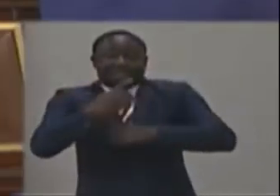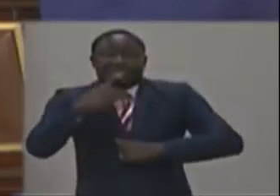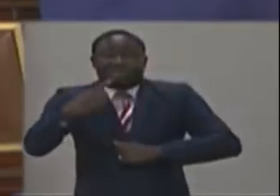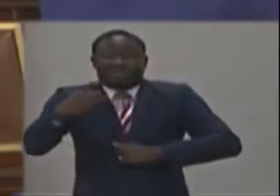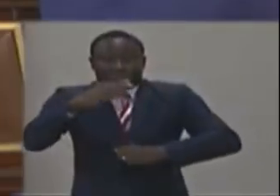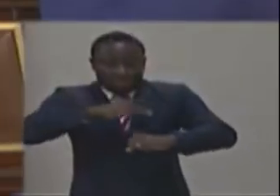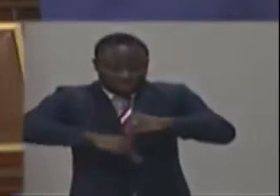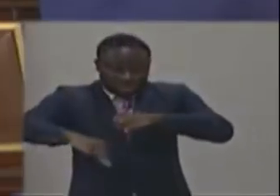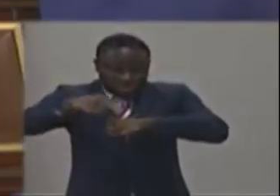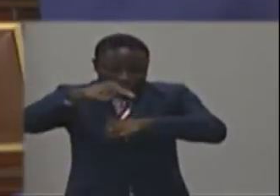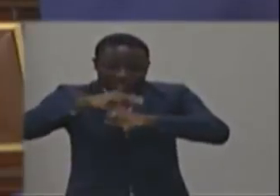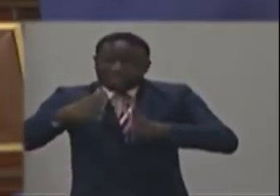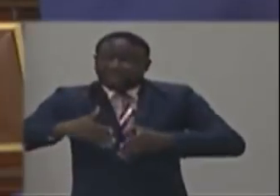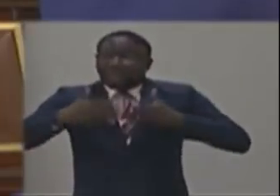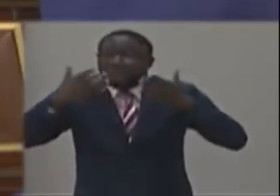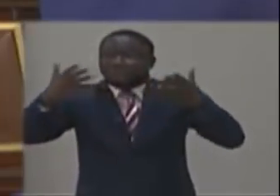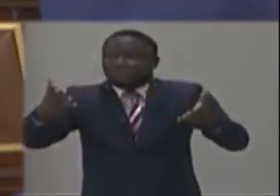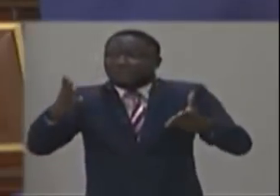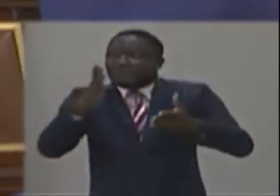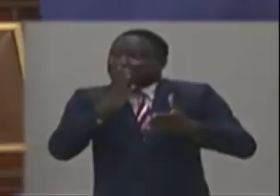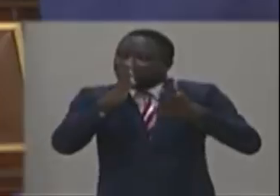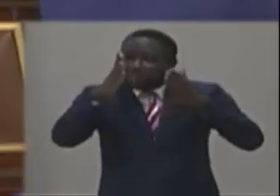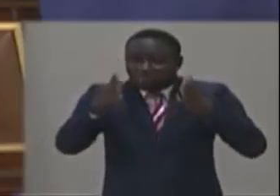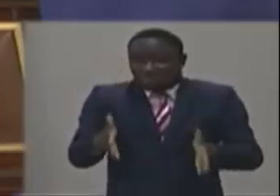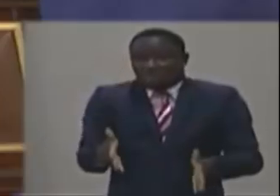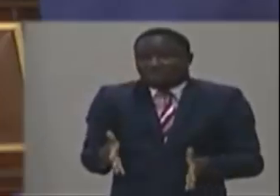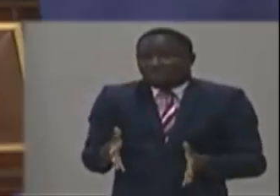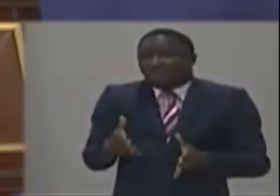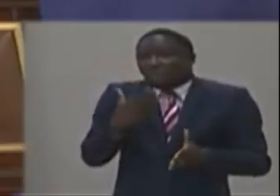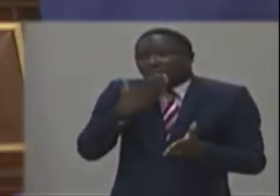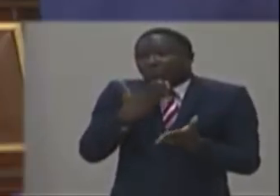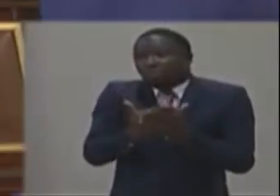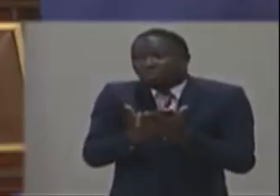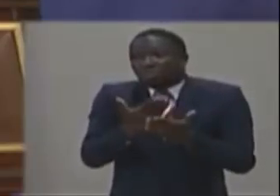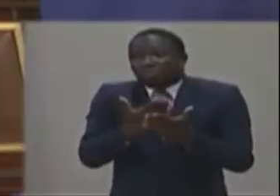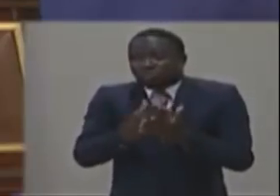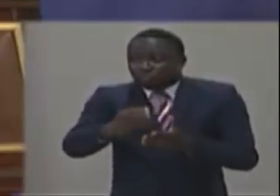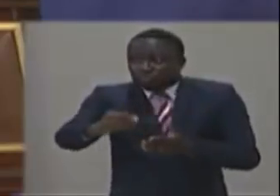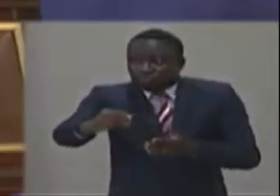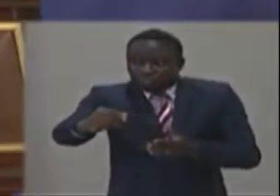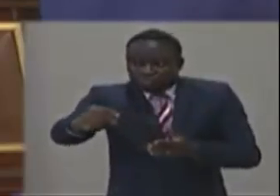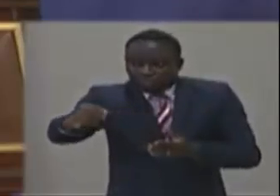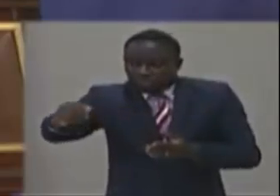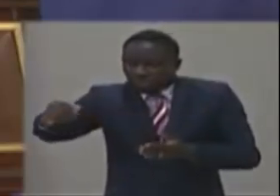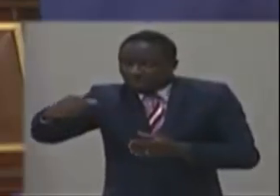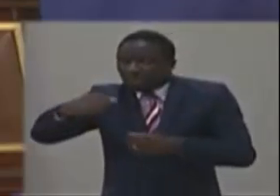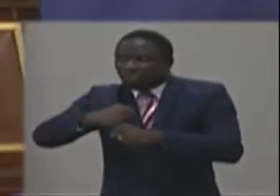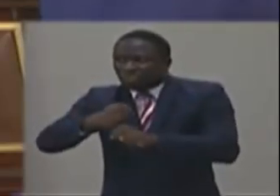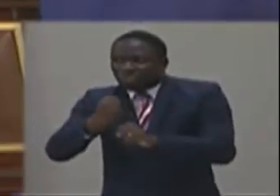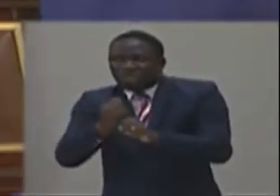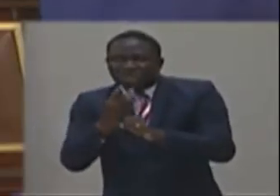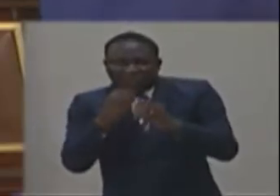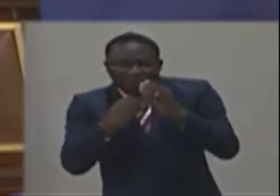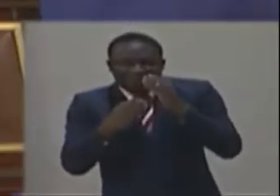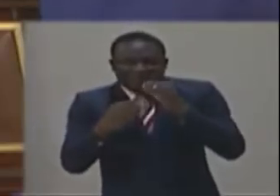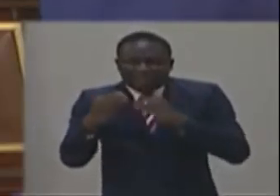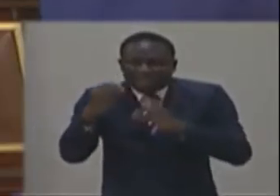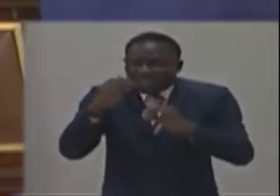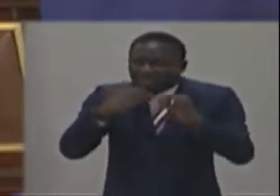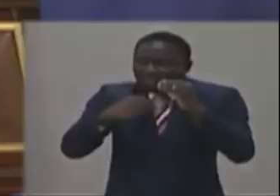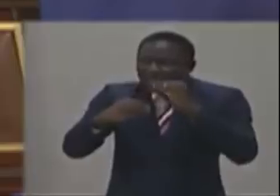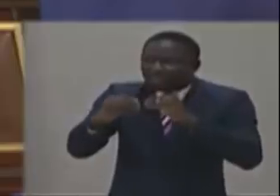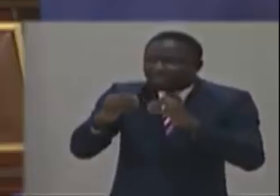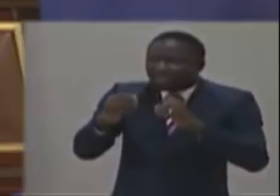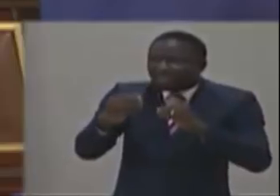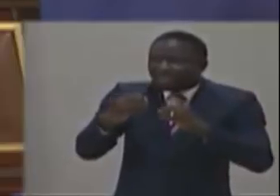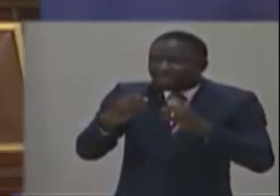dit ministre, pour bailler planter dans la zone, sa yo, bon gens semences pour produire manger, cap bon vite,